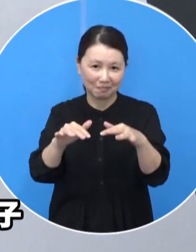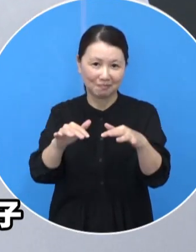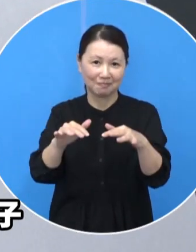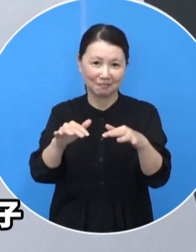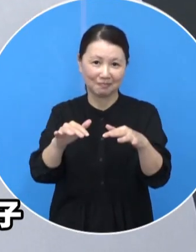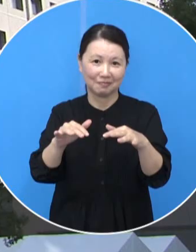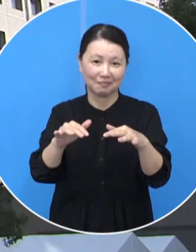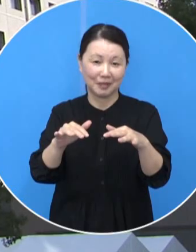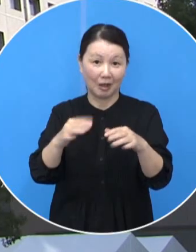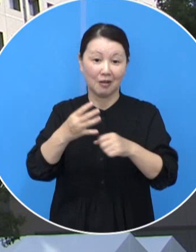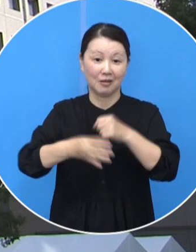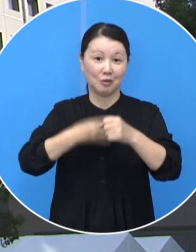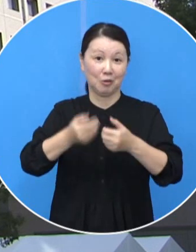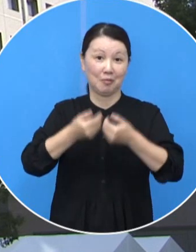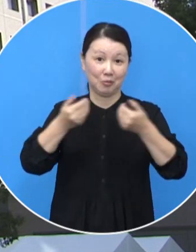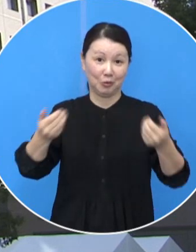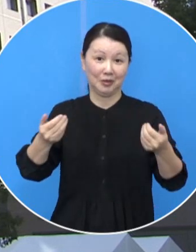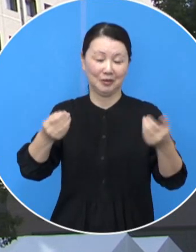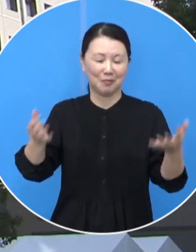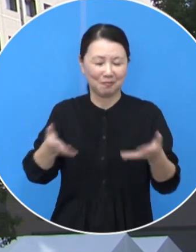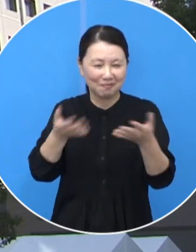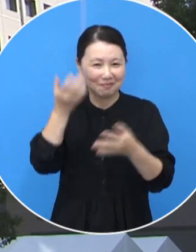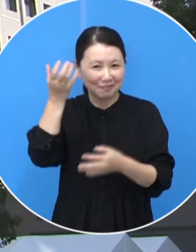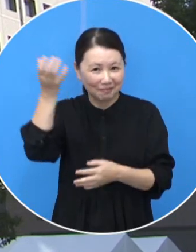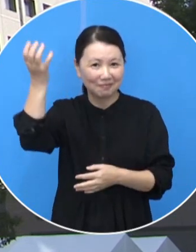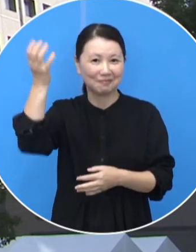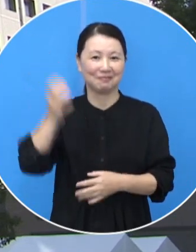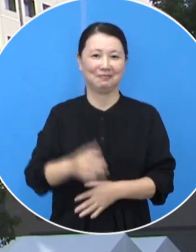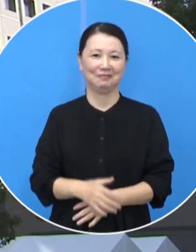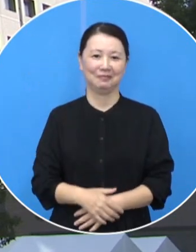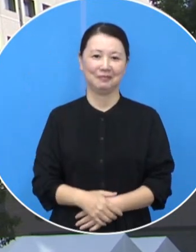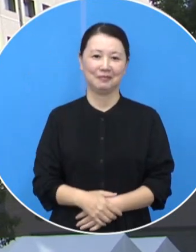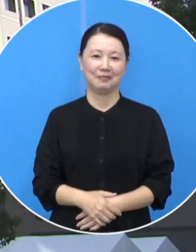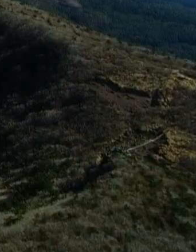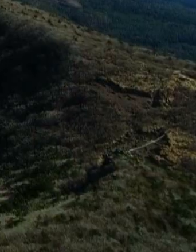注目。4年ぶり、盛り上がりそうですね。